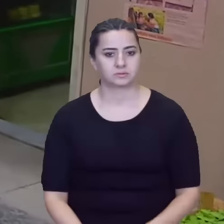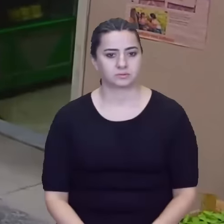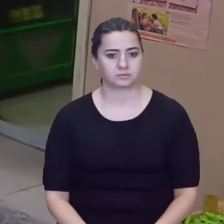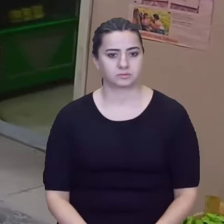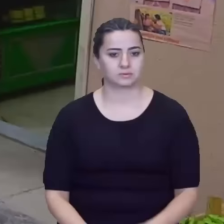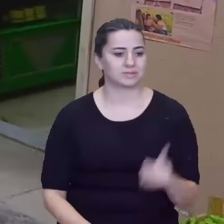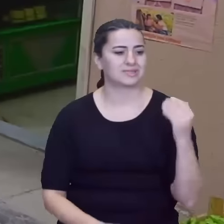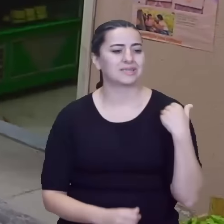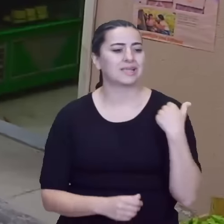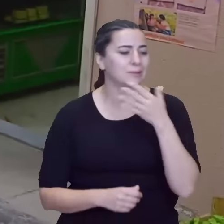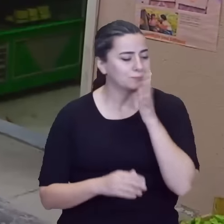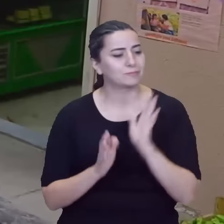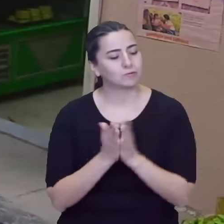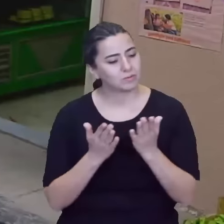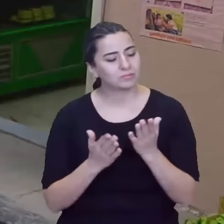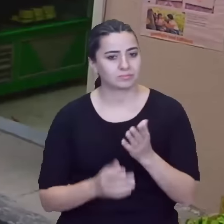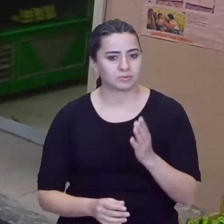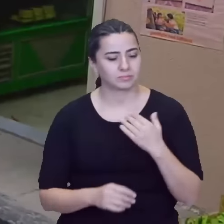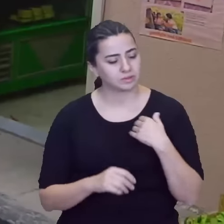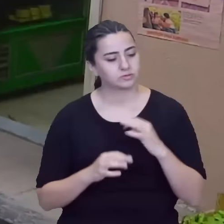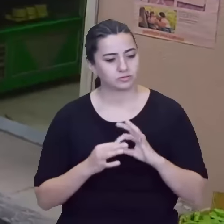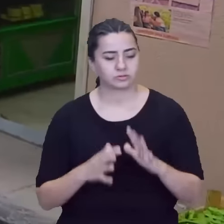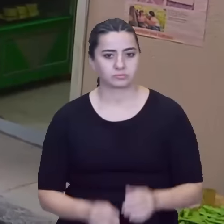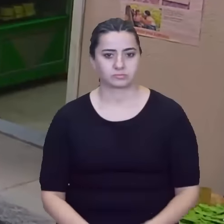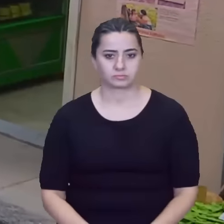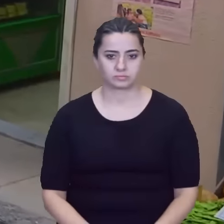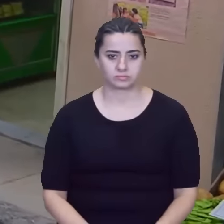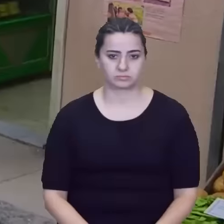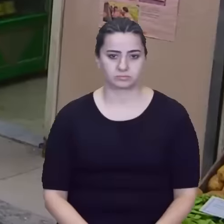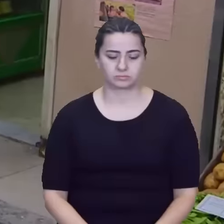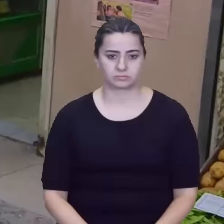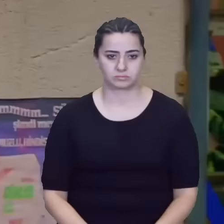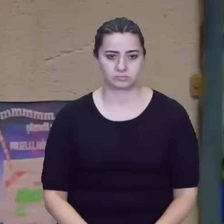Şey, çırak yeni de kusura bakmayın, bilmiyor. Tamam. Ben halledeceğim, merak etmeyin.